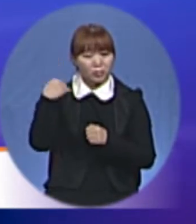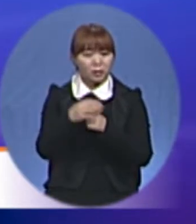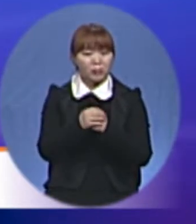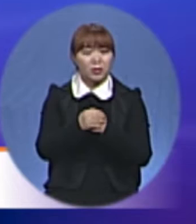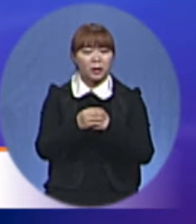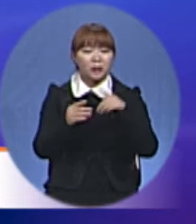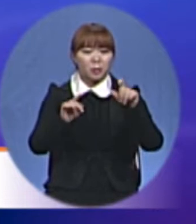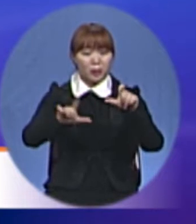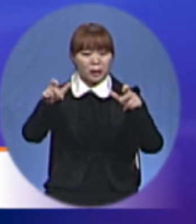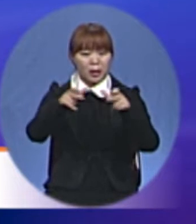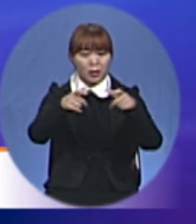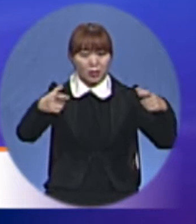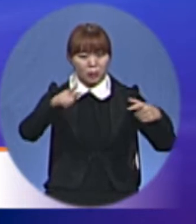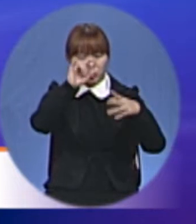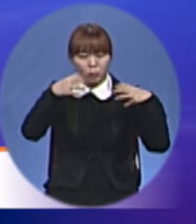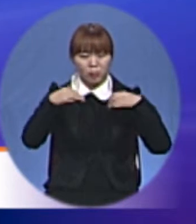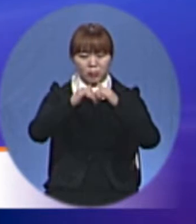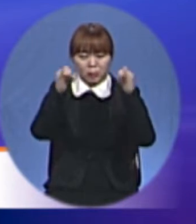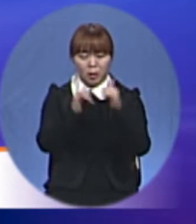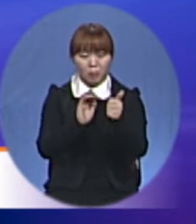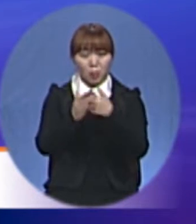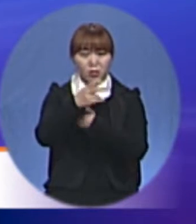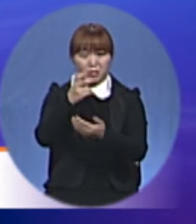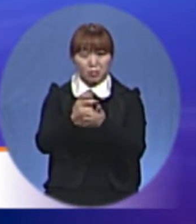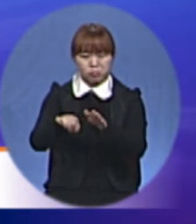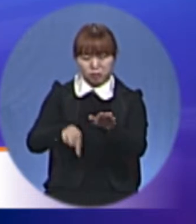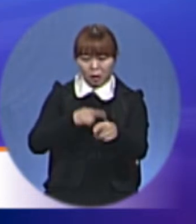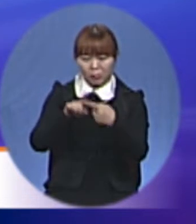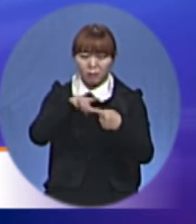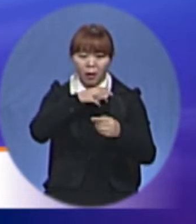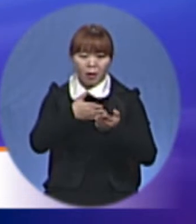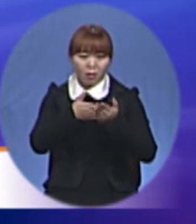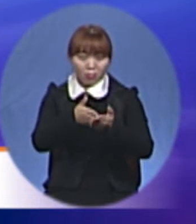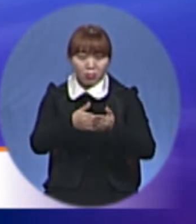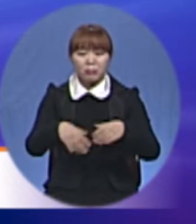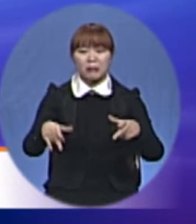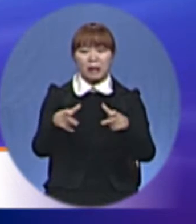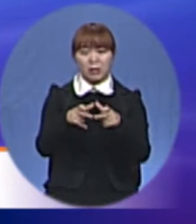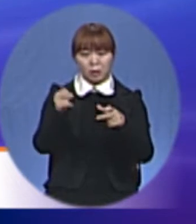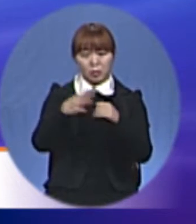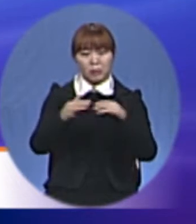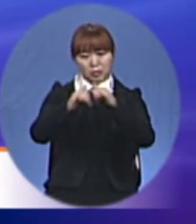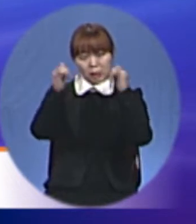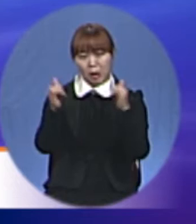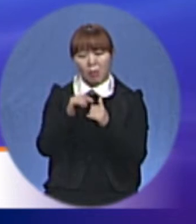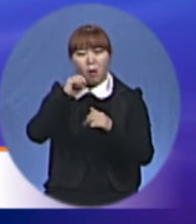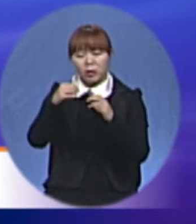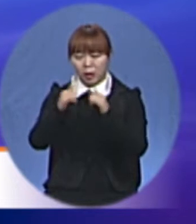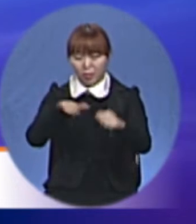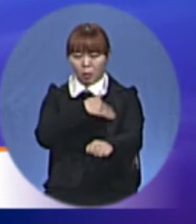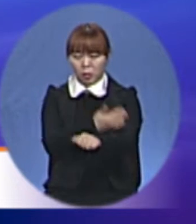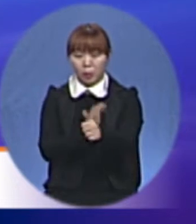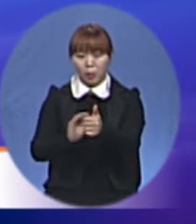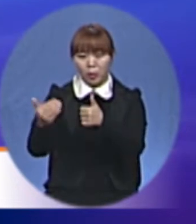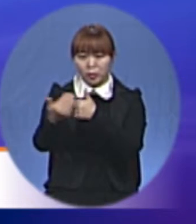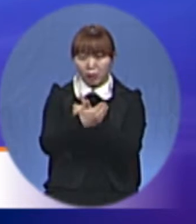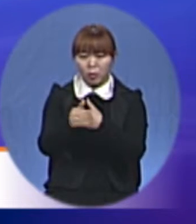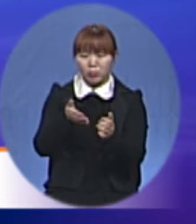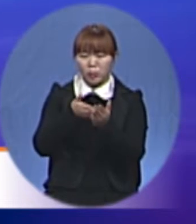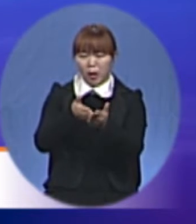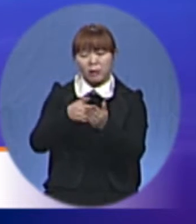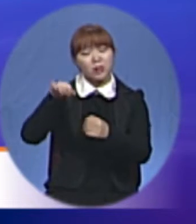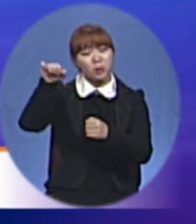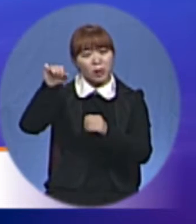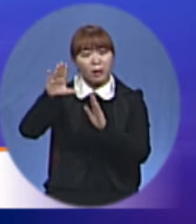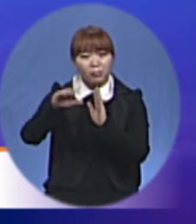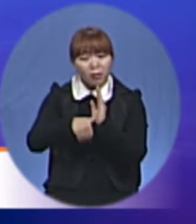지난달 15일 장애계가 정부의 사회보장제도 후퇴를 규탄하며 이 장애인을 비롯한 사회 약자의 권리를 보장할 것을 요구하는